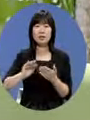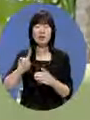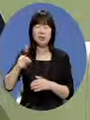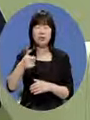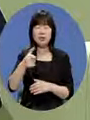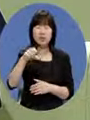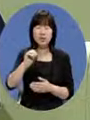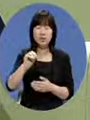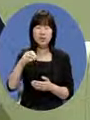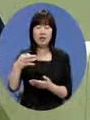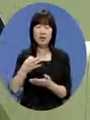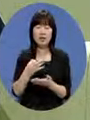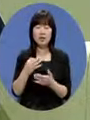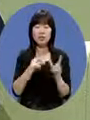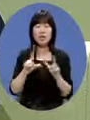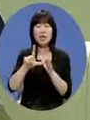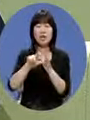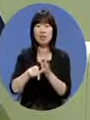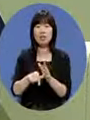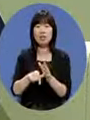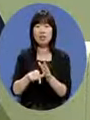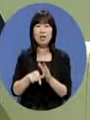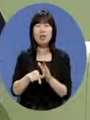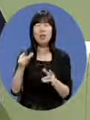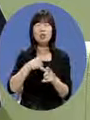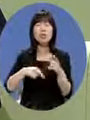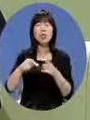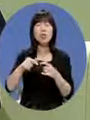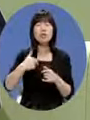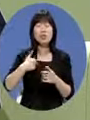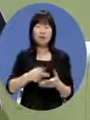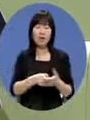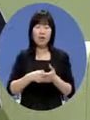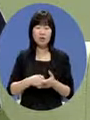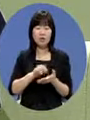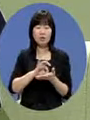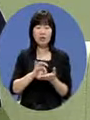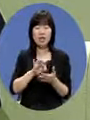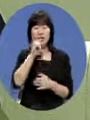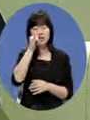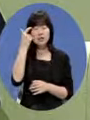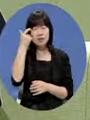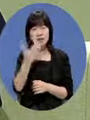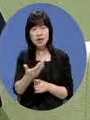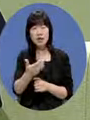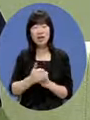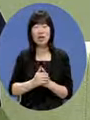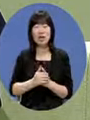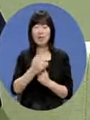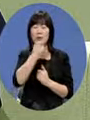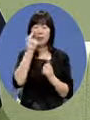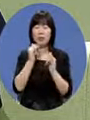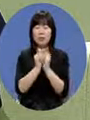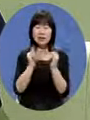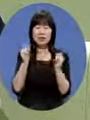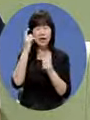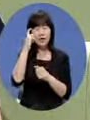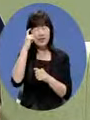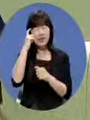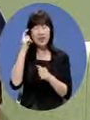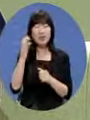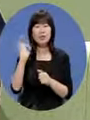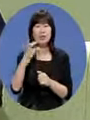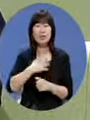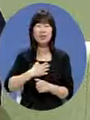가지고 생활하는 데 있어서 둘째 더 얼마나 자기가 아껴 써야 되느냐 얘가 본인이 생각할 때는 돈걱정